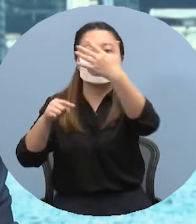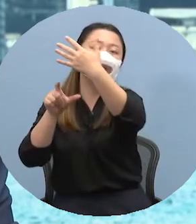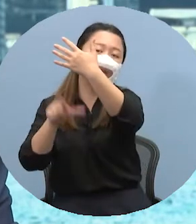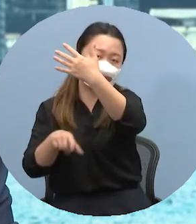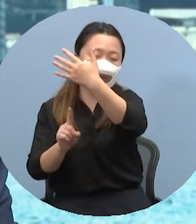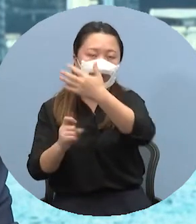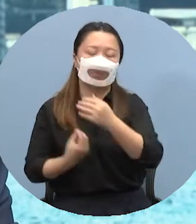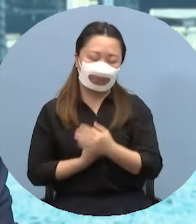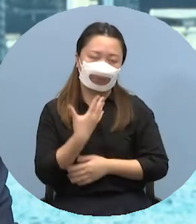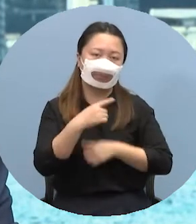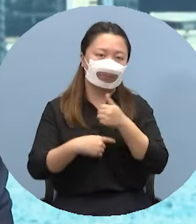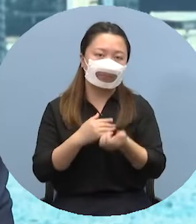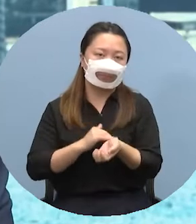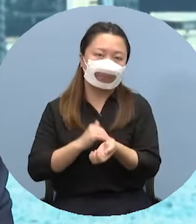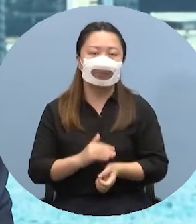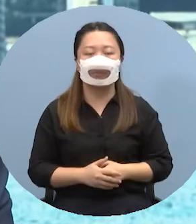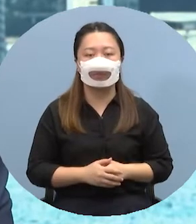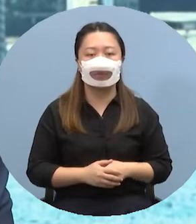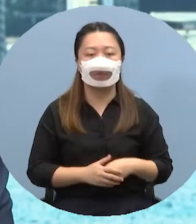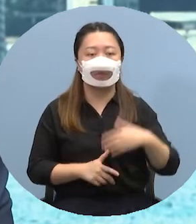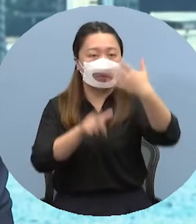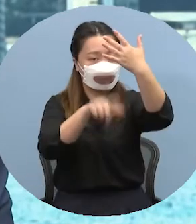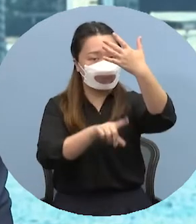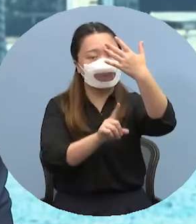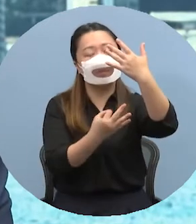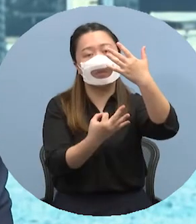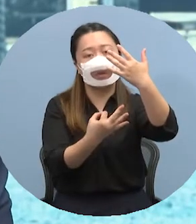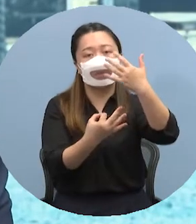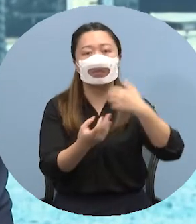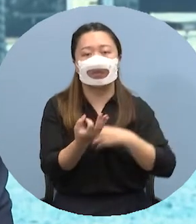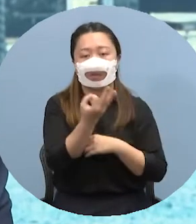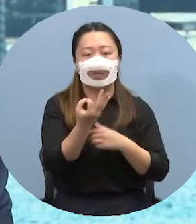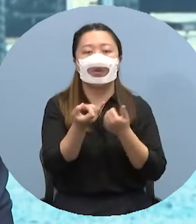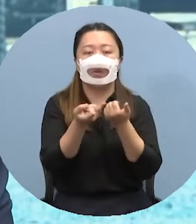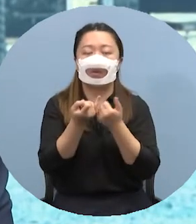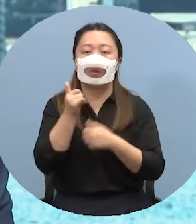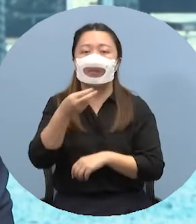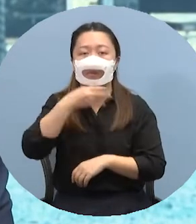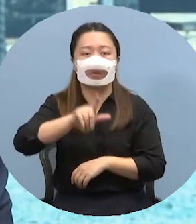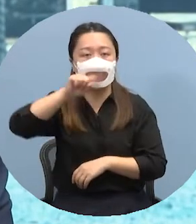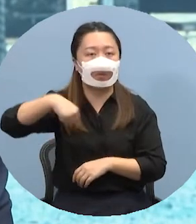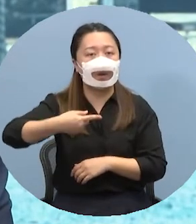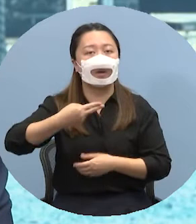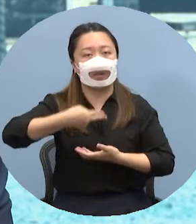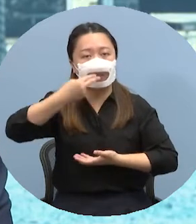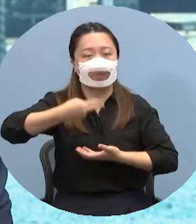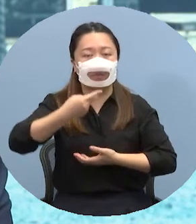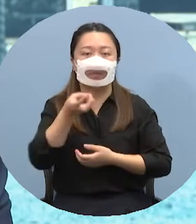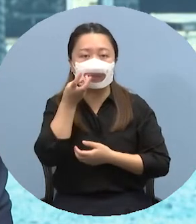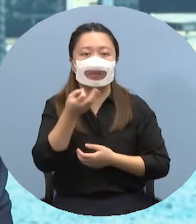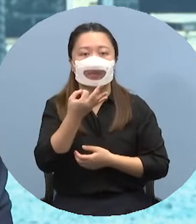5月18日至19日期間發病啦。咁就佢哋喺5月13日咧，呢3位同學咧都去過淡仔嘅。咁3個